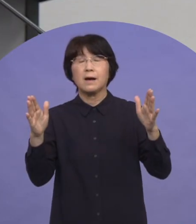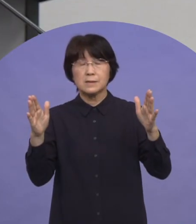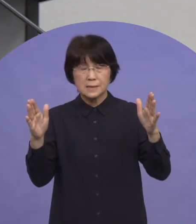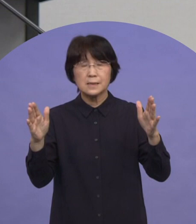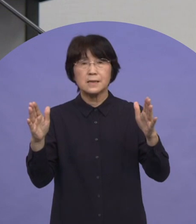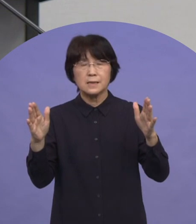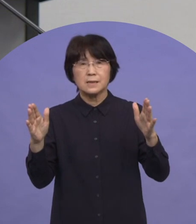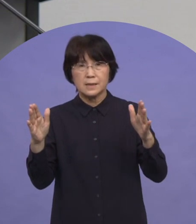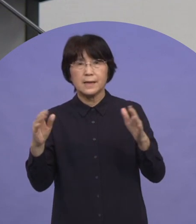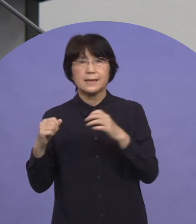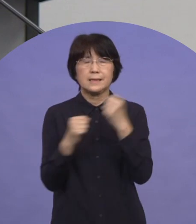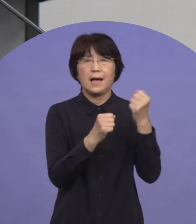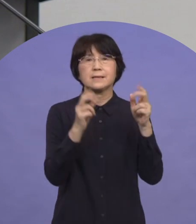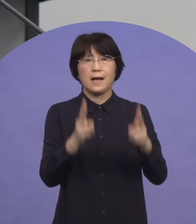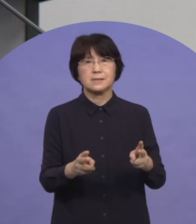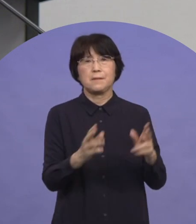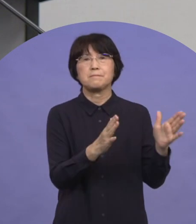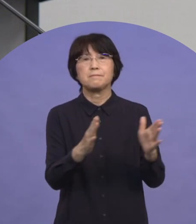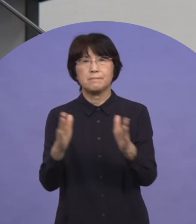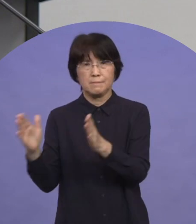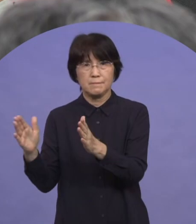保、